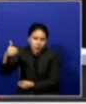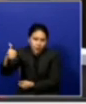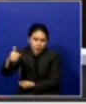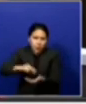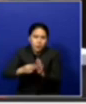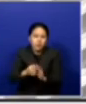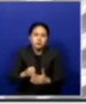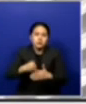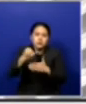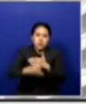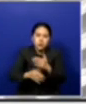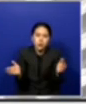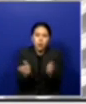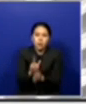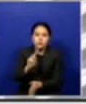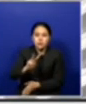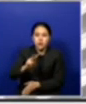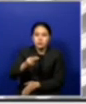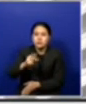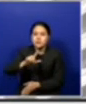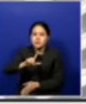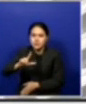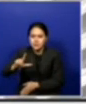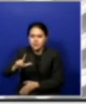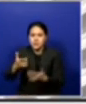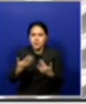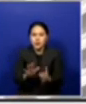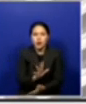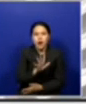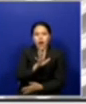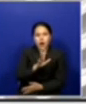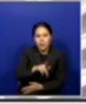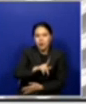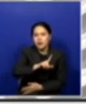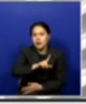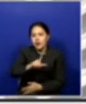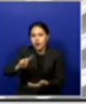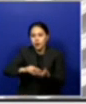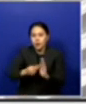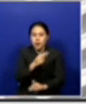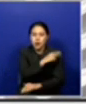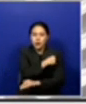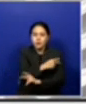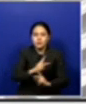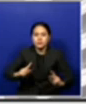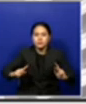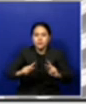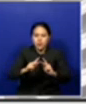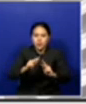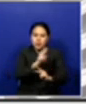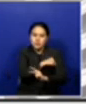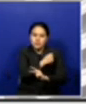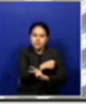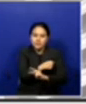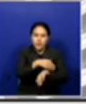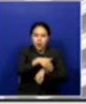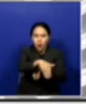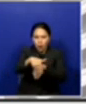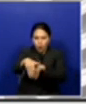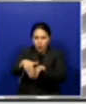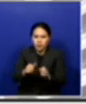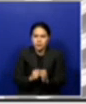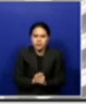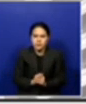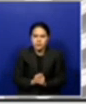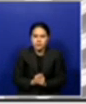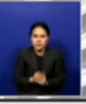ยุดโอเคแล้วครับ 5,000 ล้านเนี่ยให้โรงพยาบาลที่นอกสังกัดกระทรวงสาธารณสุขไปพัฒนาระบบเพื่อรองรับท่านประธานครับ